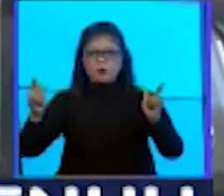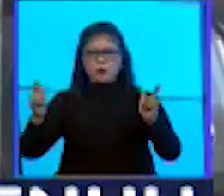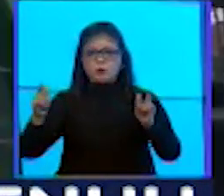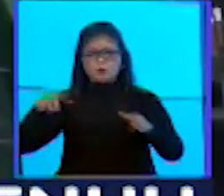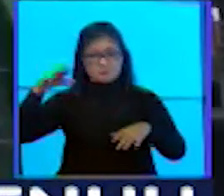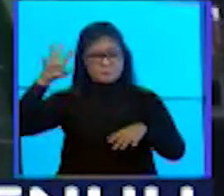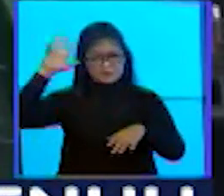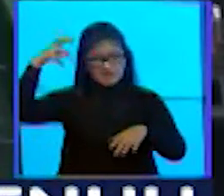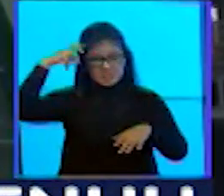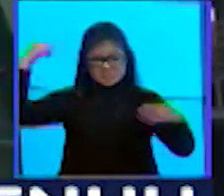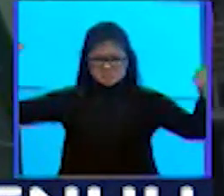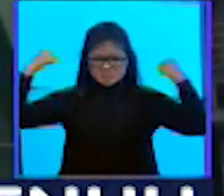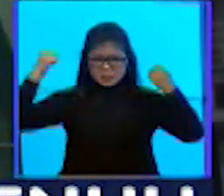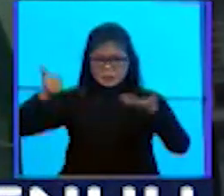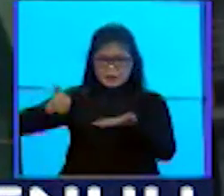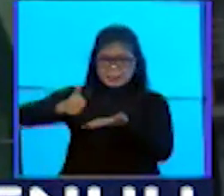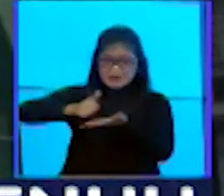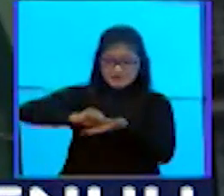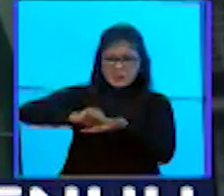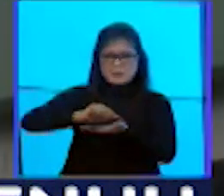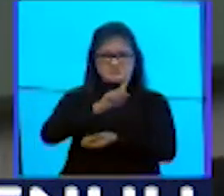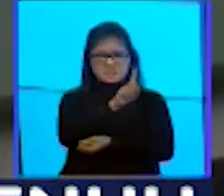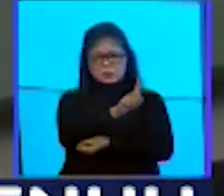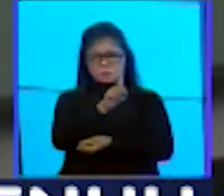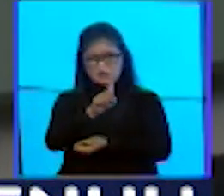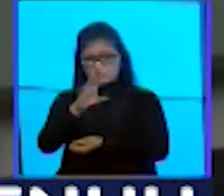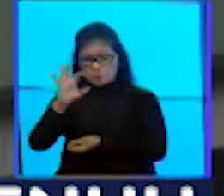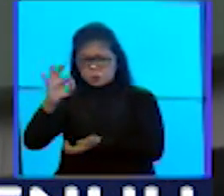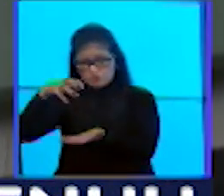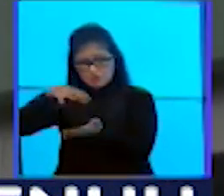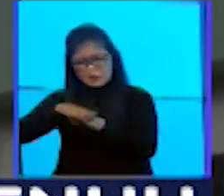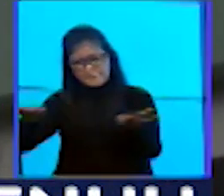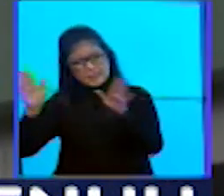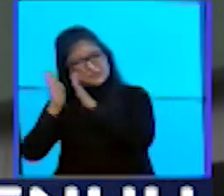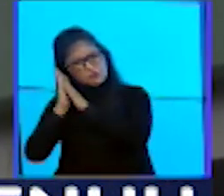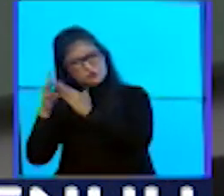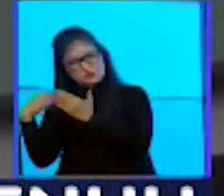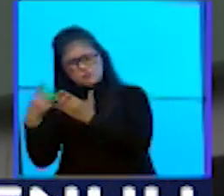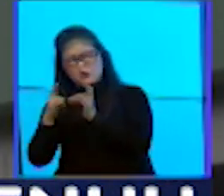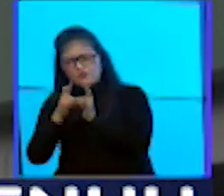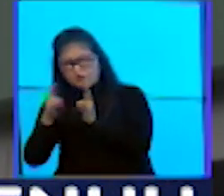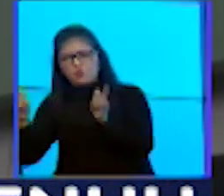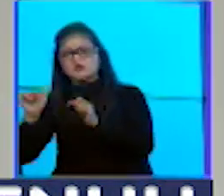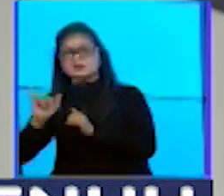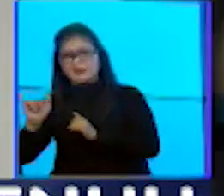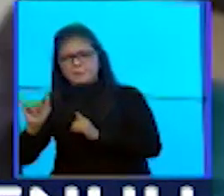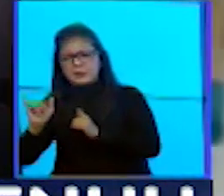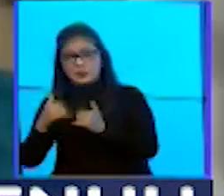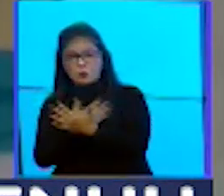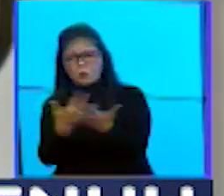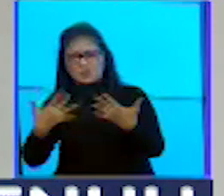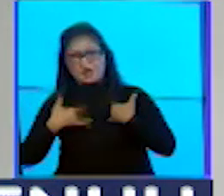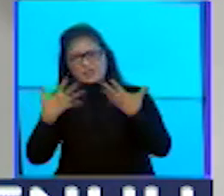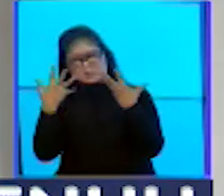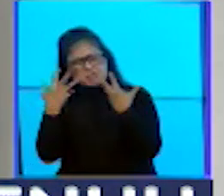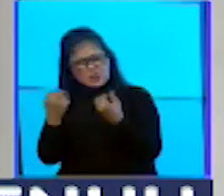di RSUD Susilo Selawi dari 110 unit tempat tidur di ruang isolasi juga terisi penuh. Warga diminta serius memerangi pandemi dengan